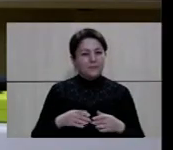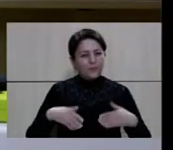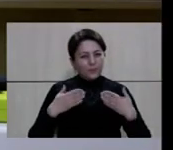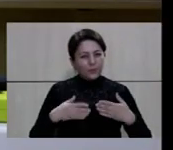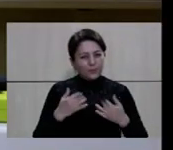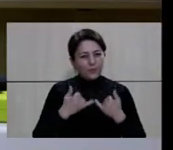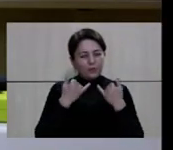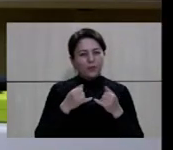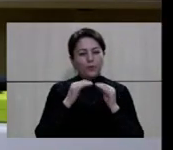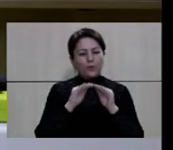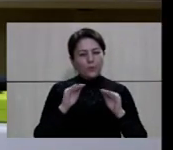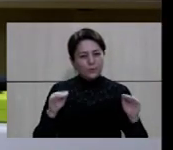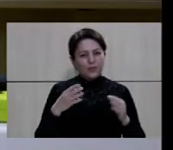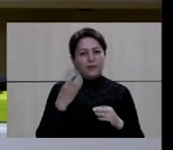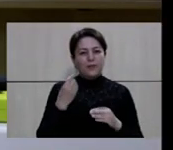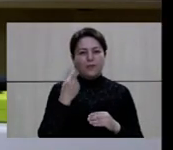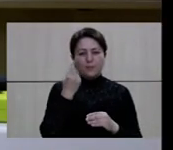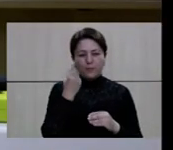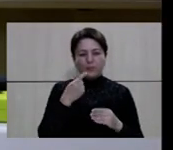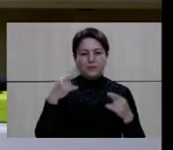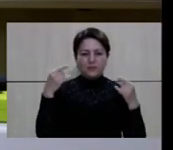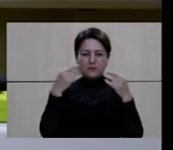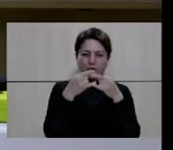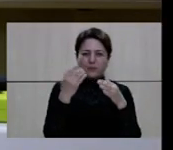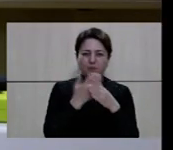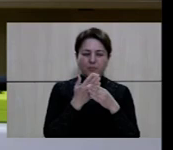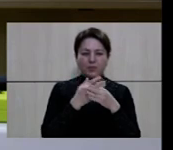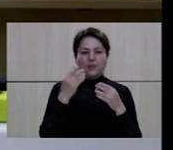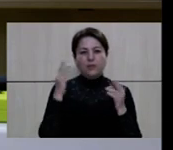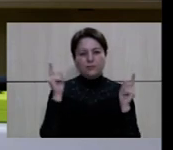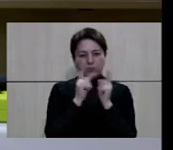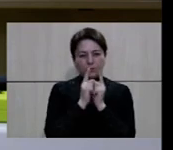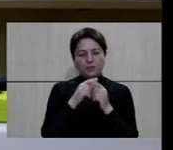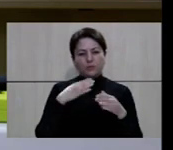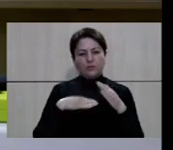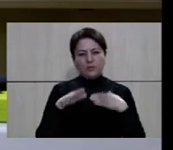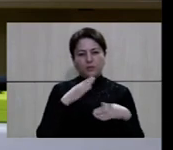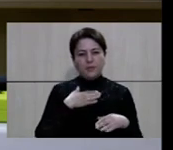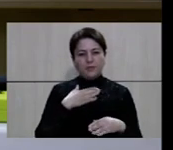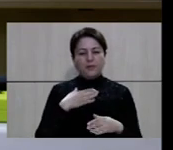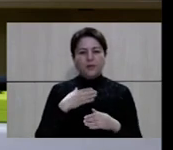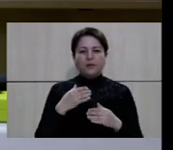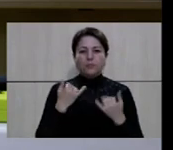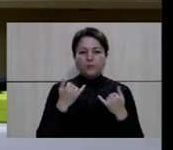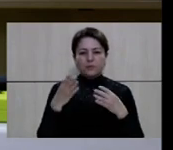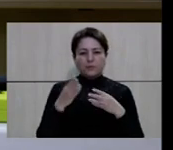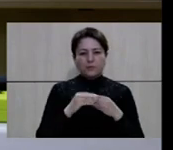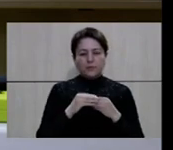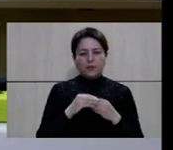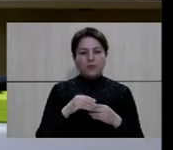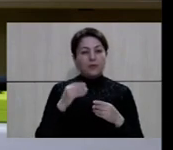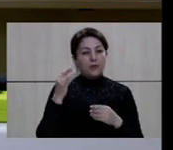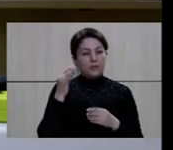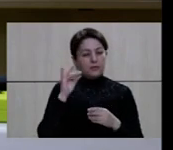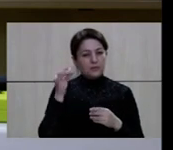Assalomu alaykum hurmatli o'quvchilar. Yana bir bor sizlar bilan teleekran qarshisida ko'rishib turganimdan bag'oyat xursandman. Bugun biz sizlar bilan ajoyib